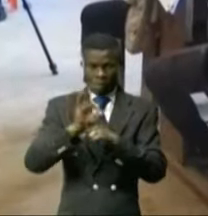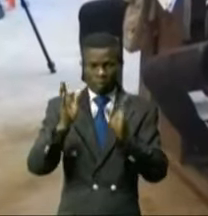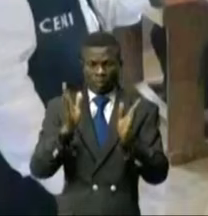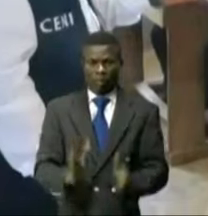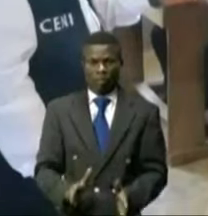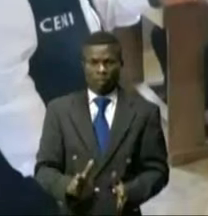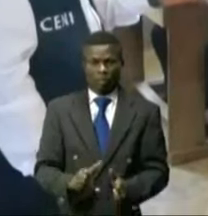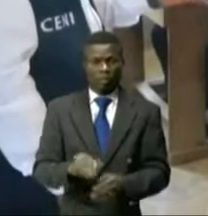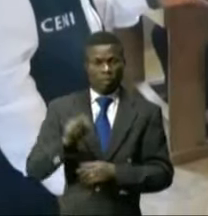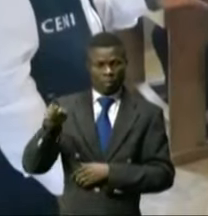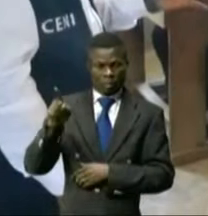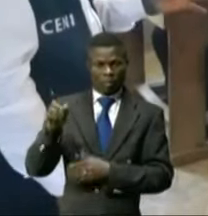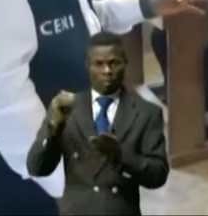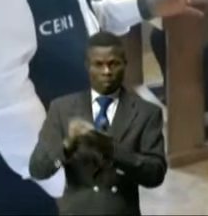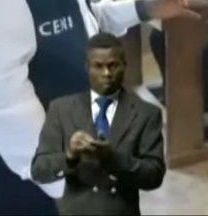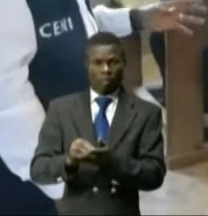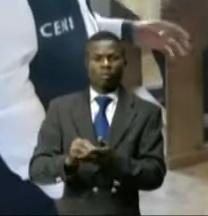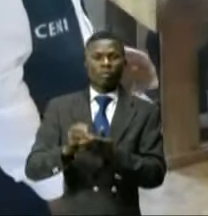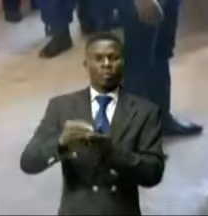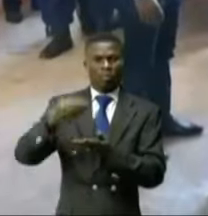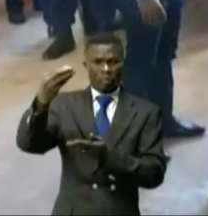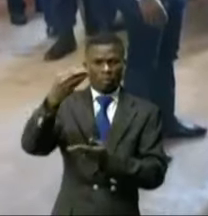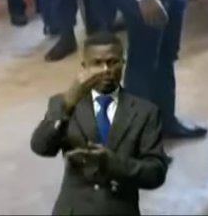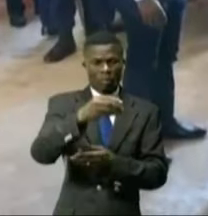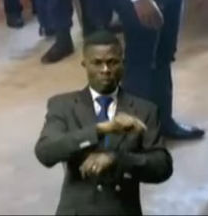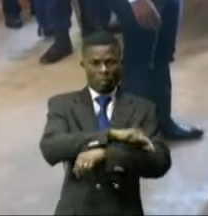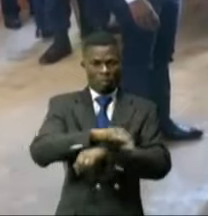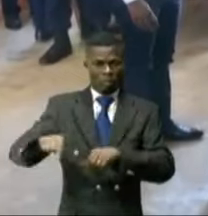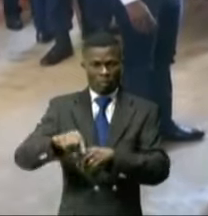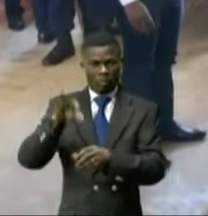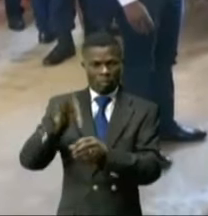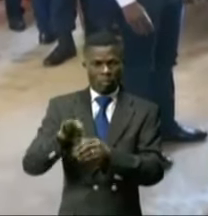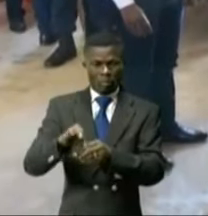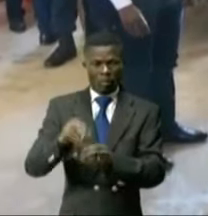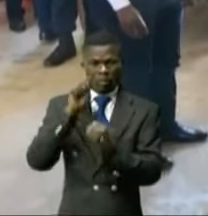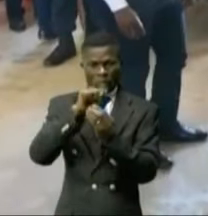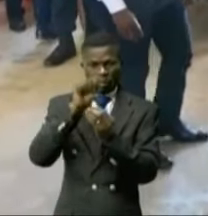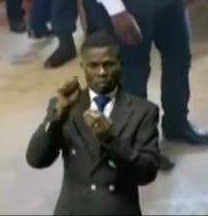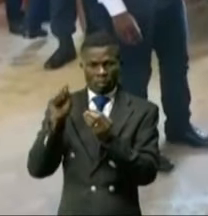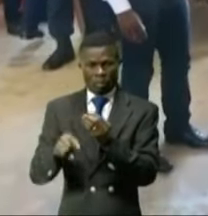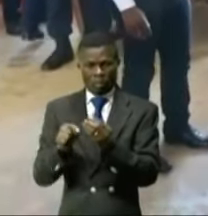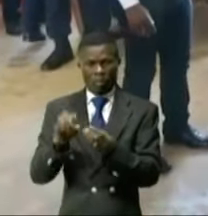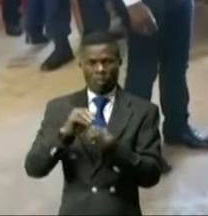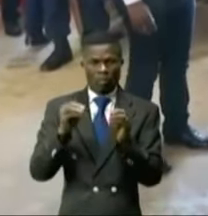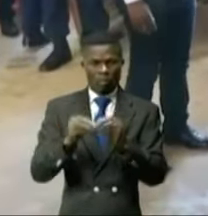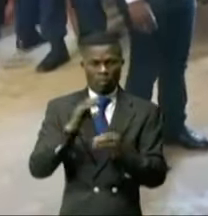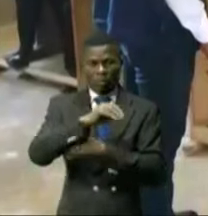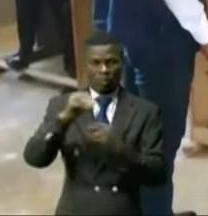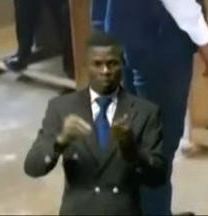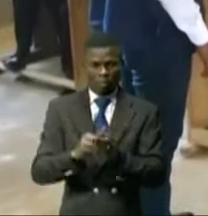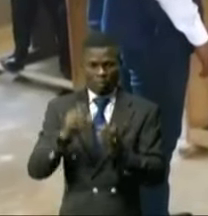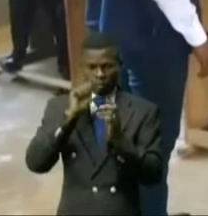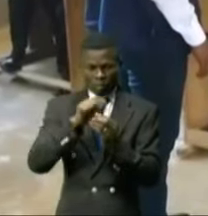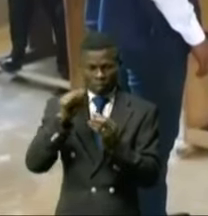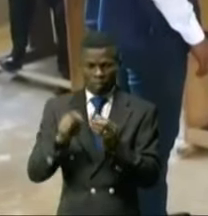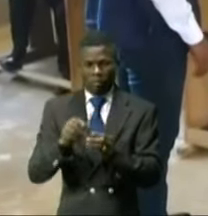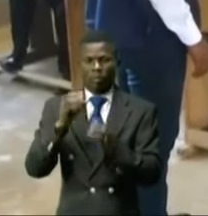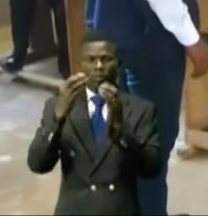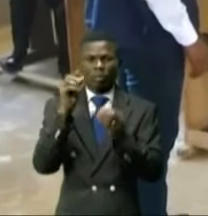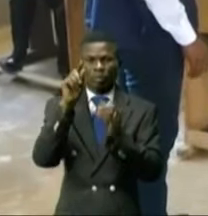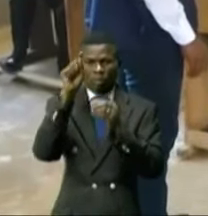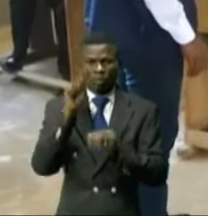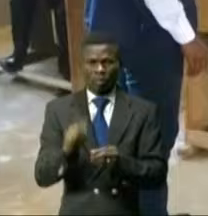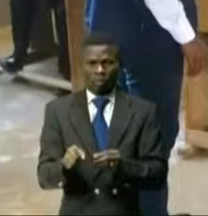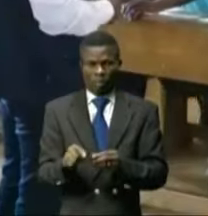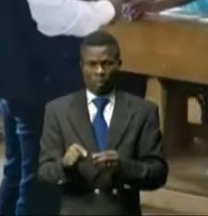formateurs. Ces derniers vont prendre en main les maîtres des bureaux de vote et de dépouillement et aux membres des centres locaux de compilation des résultats